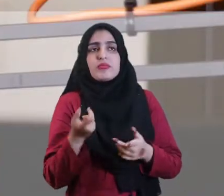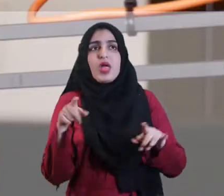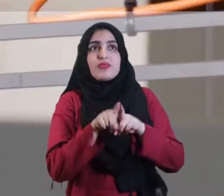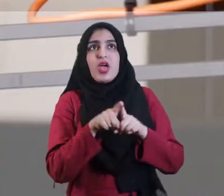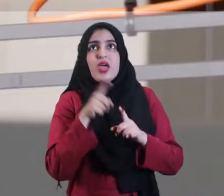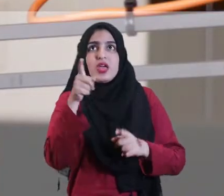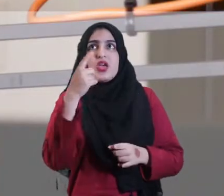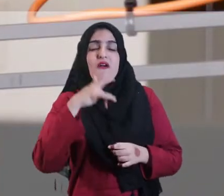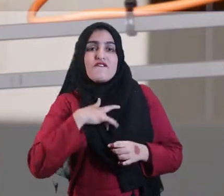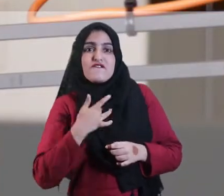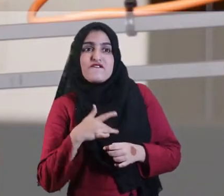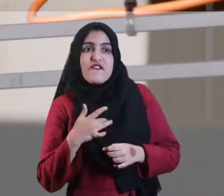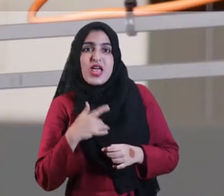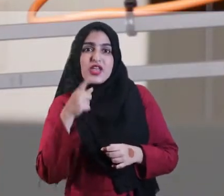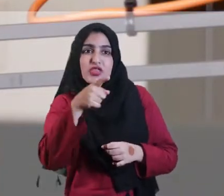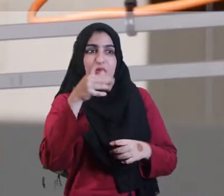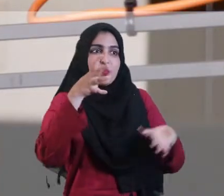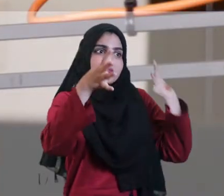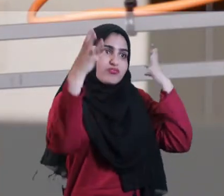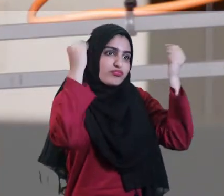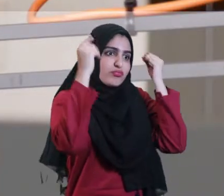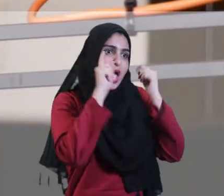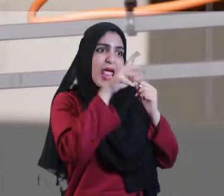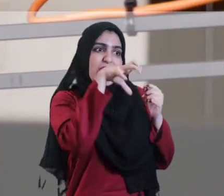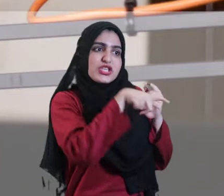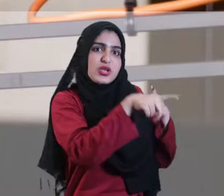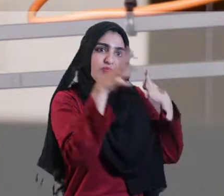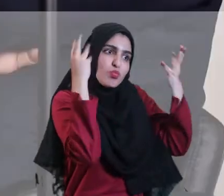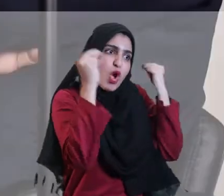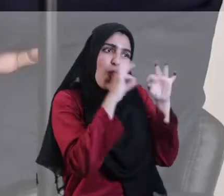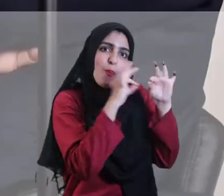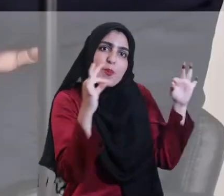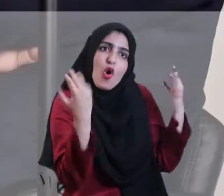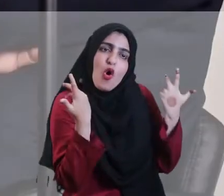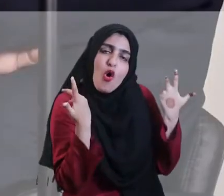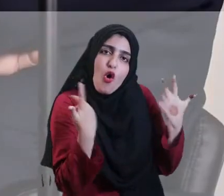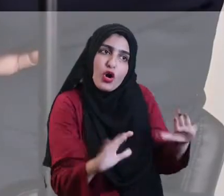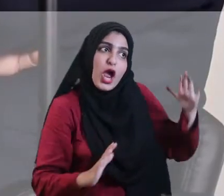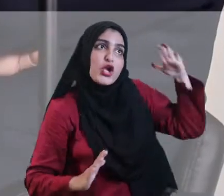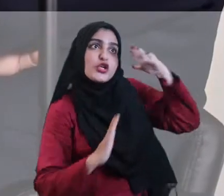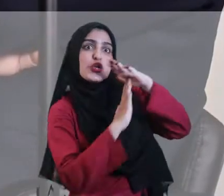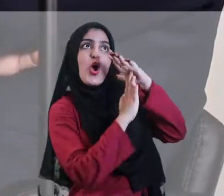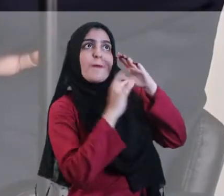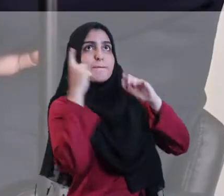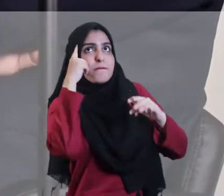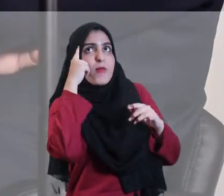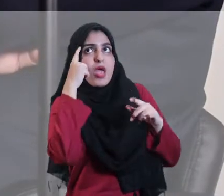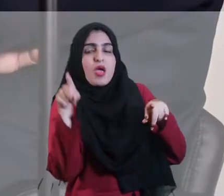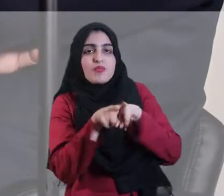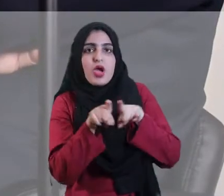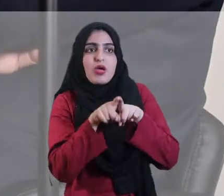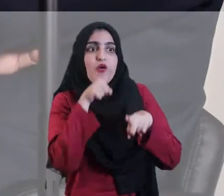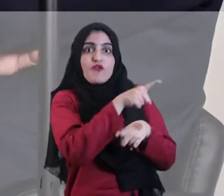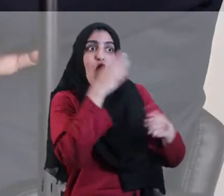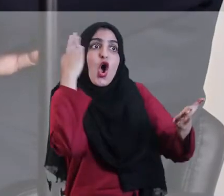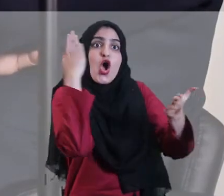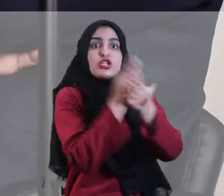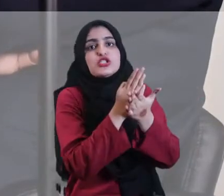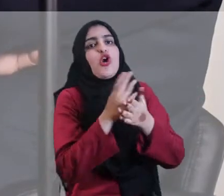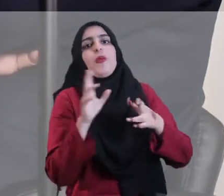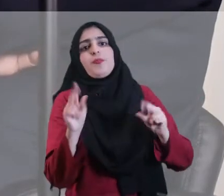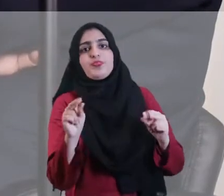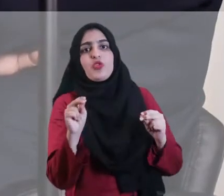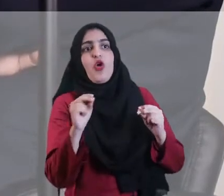एस यू अरे थे वन विच से स्टेशन पर निकल अब नौकरी और इस पृथ्वी स्टॉप यू शुड स्टॉप हेयर